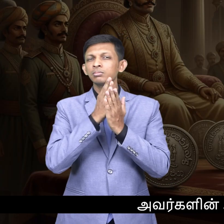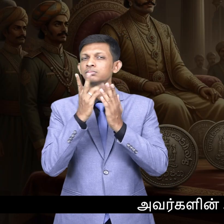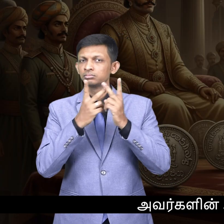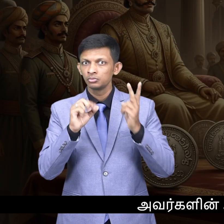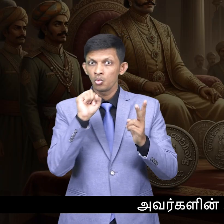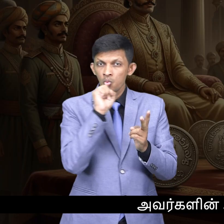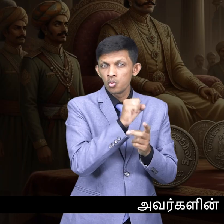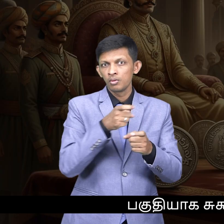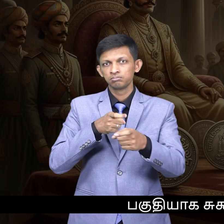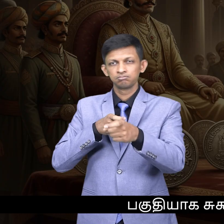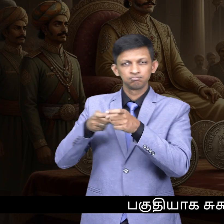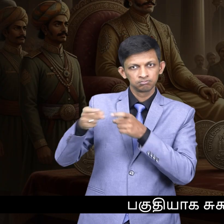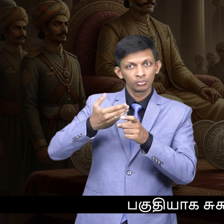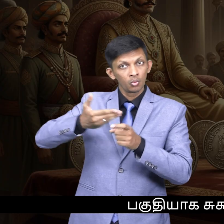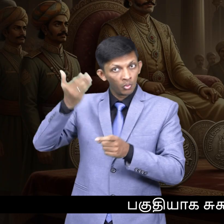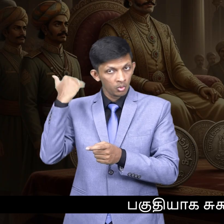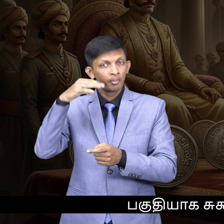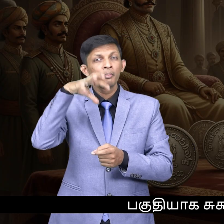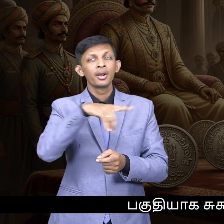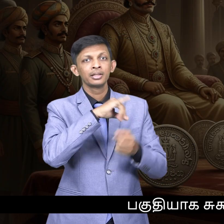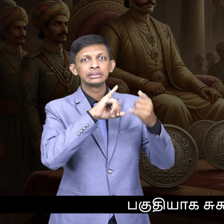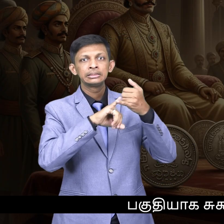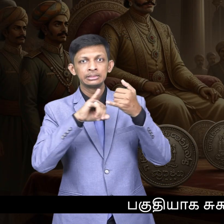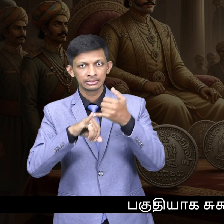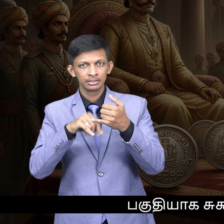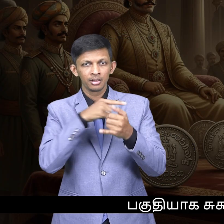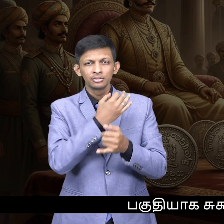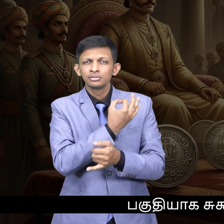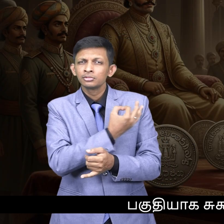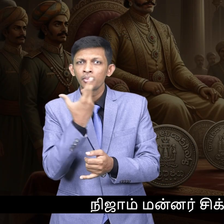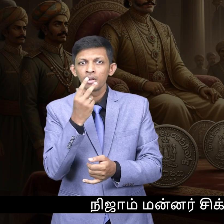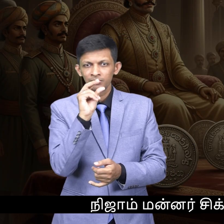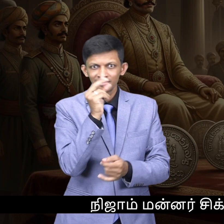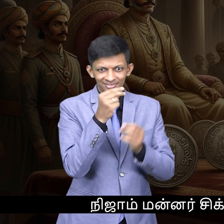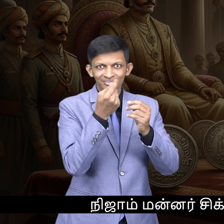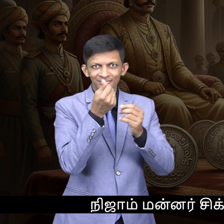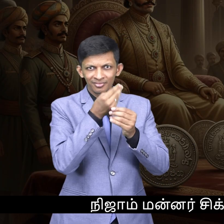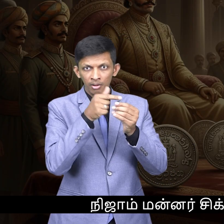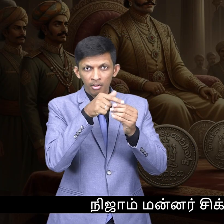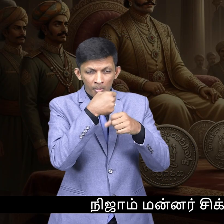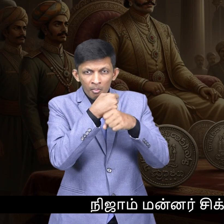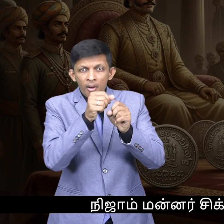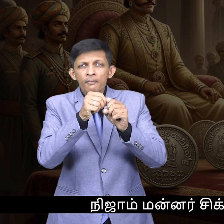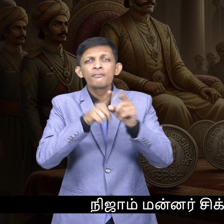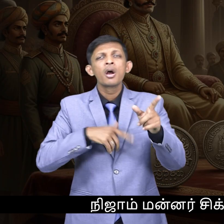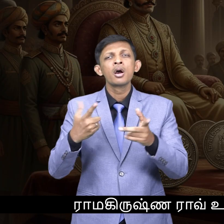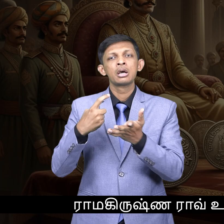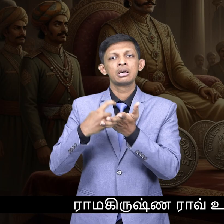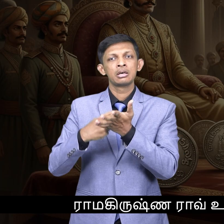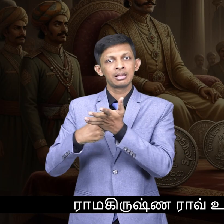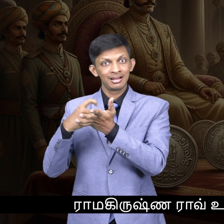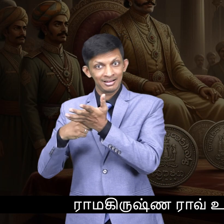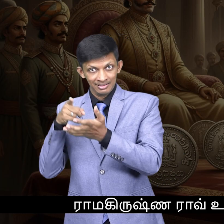அவர்களின் ஆட்சியின் ஒரு முக்கிய பகுதியாக சுகூர் சிக்காக்கள் இருந்தன. நிஜாம் மன்னர் சிக்கந்தர்